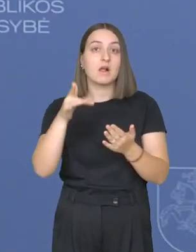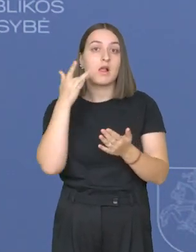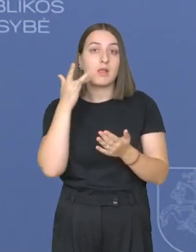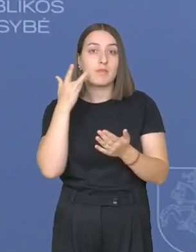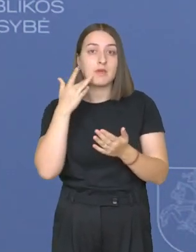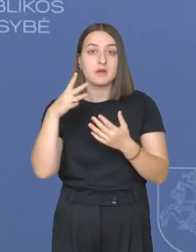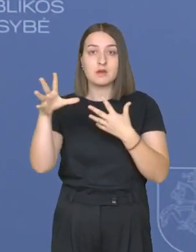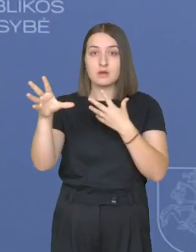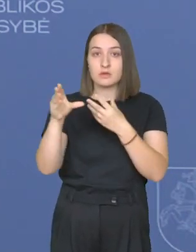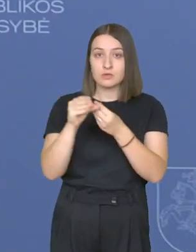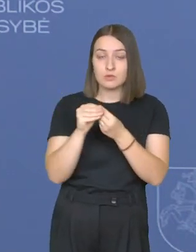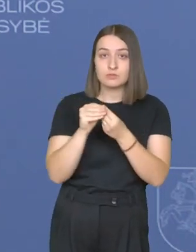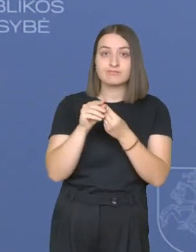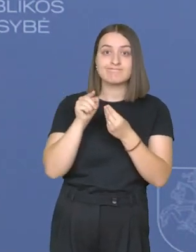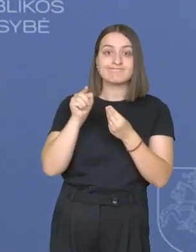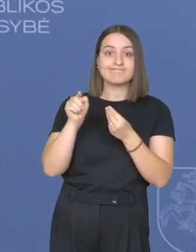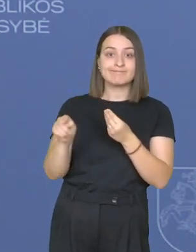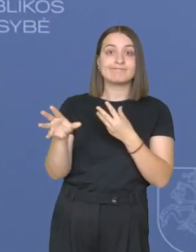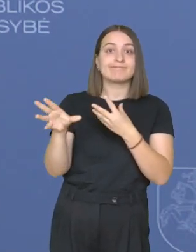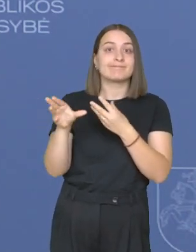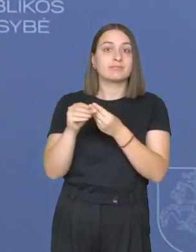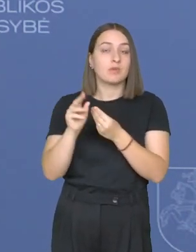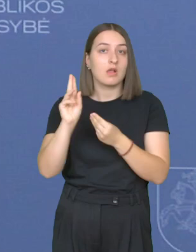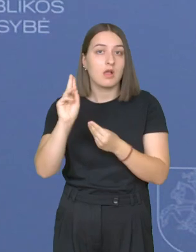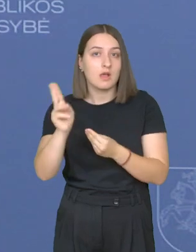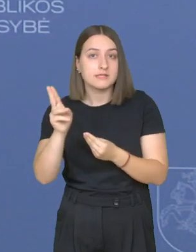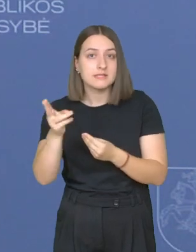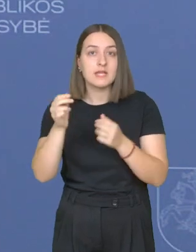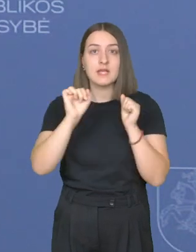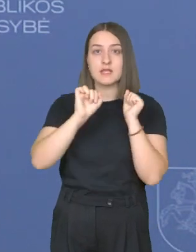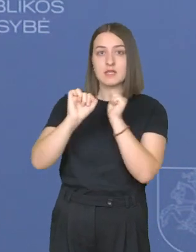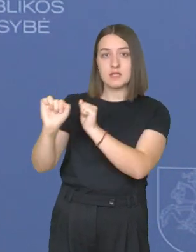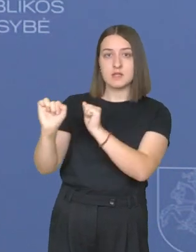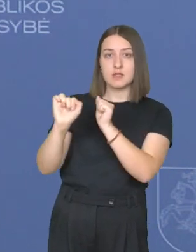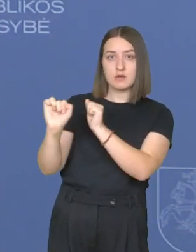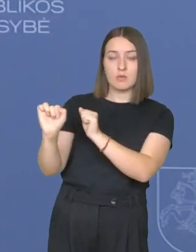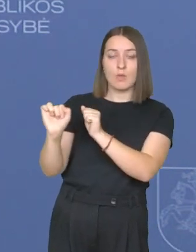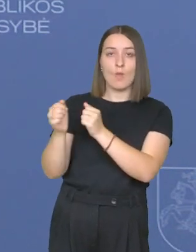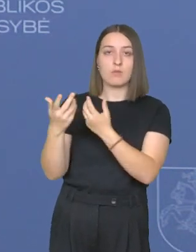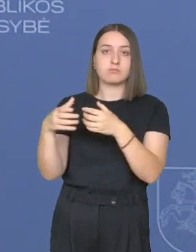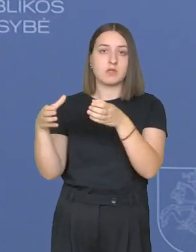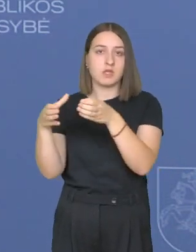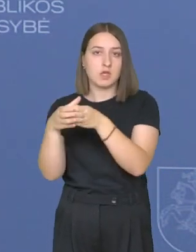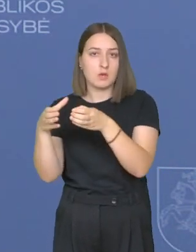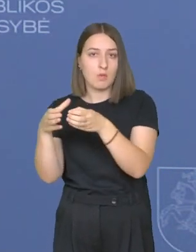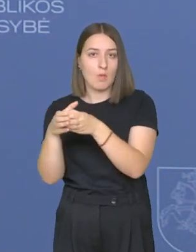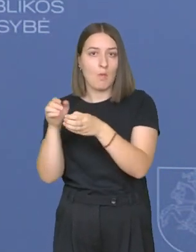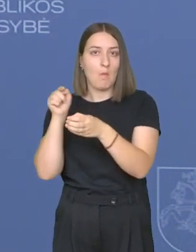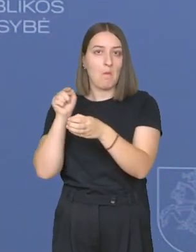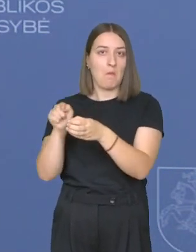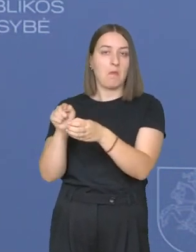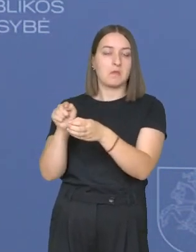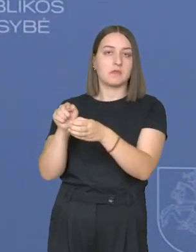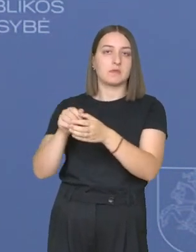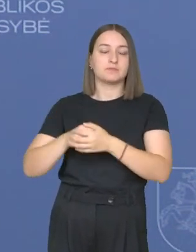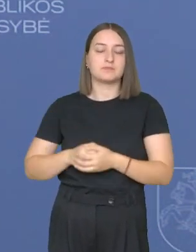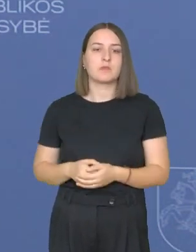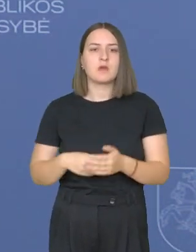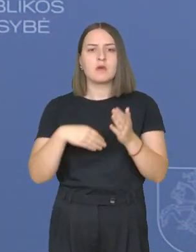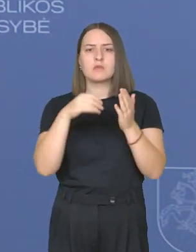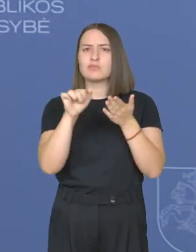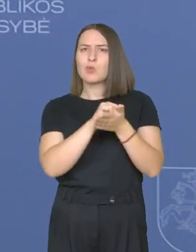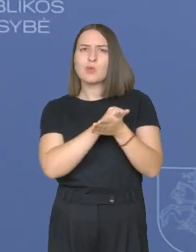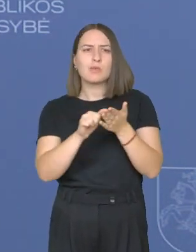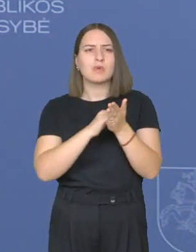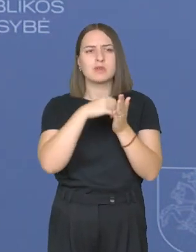gynybų technologijų gynybos technologijų įmone northrop graman international trading memorandume išdėstyta bendra vizija dėl